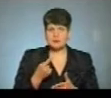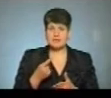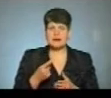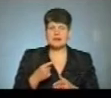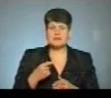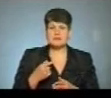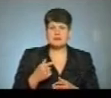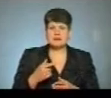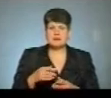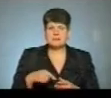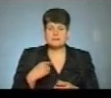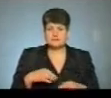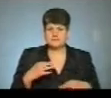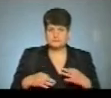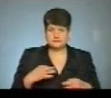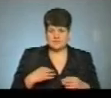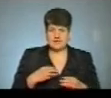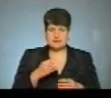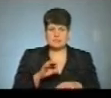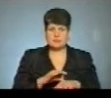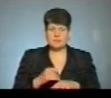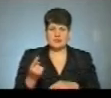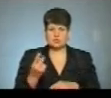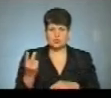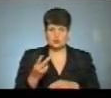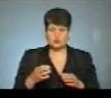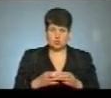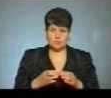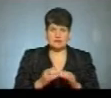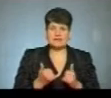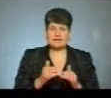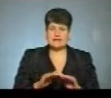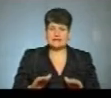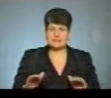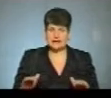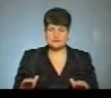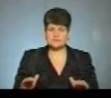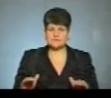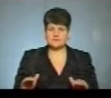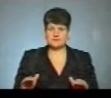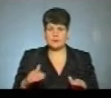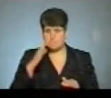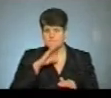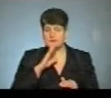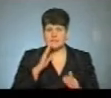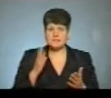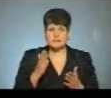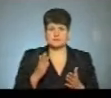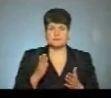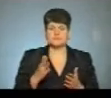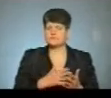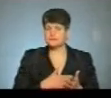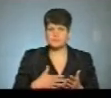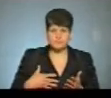психоневрологічними захворюваннями першої і другої групи, для дітей, які, для дітей, батьки яких ухиляються від